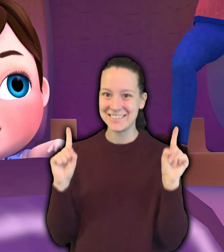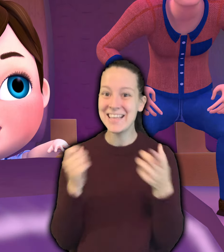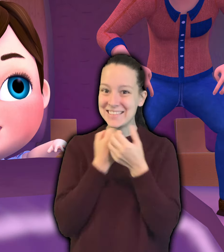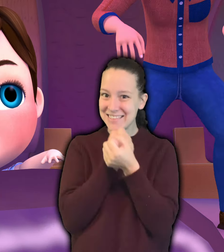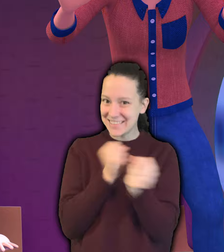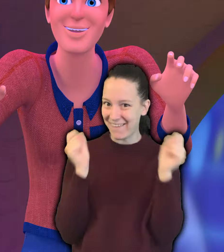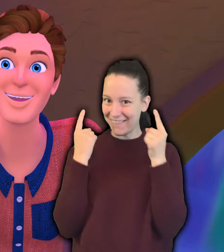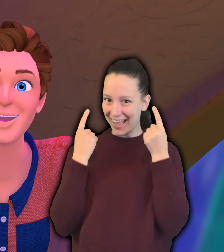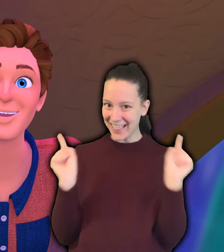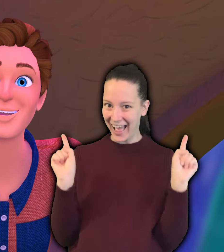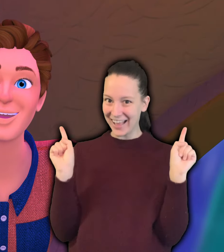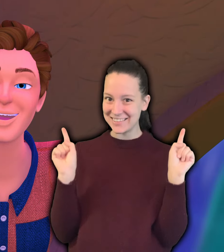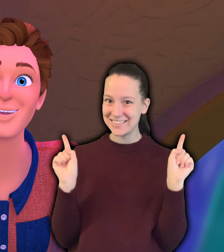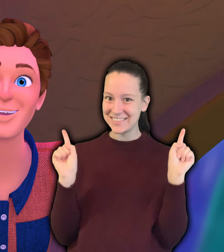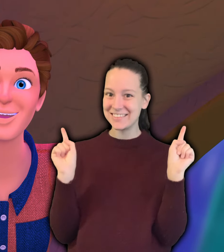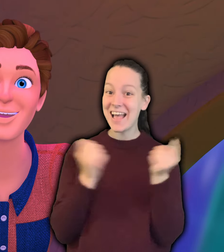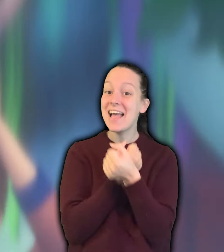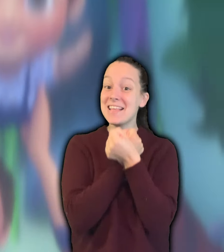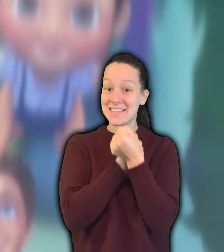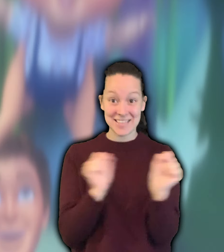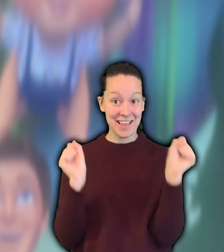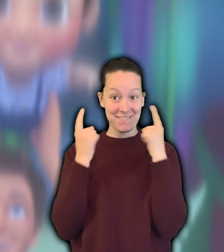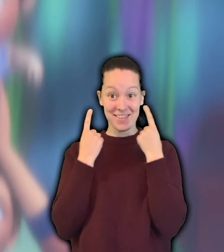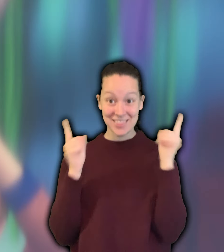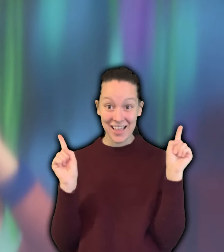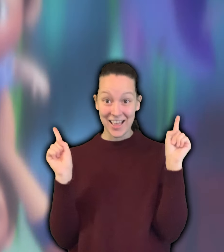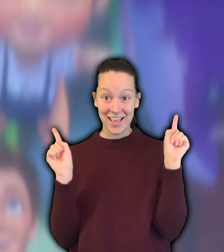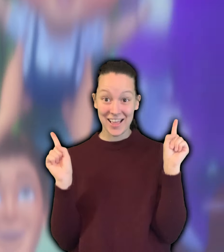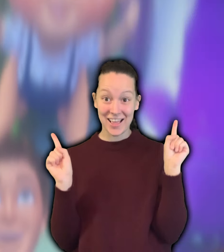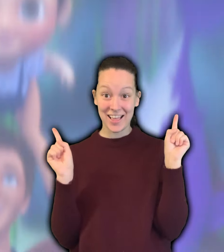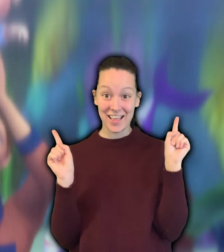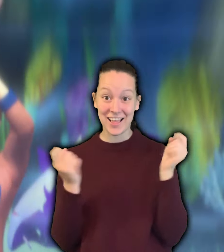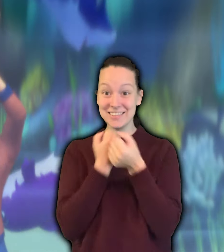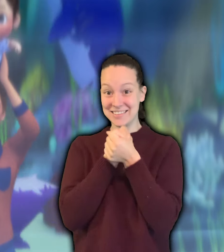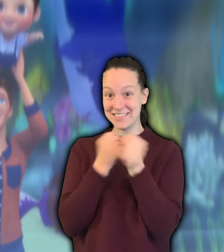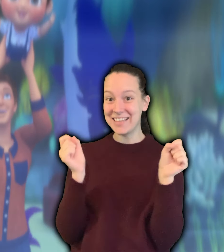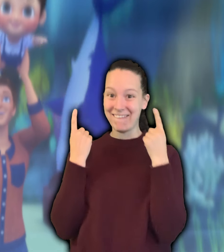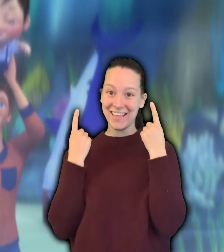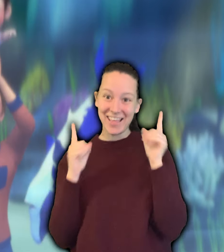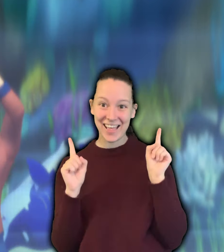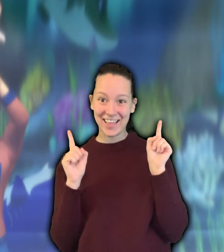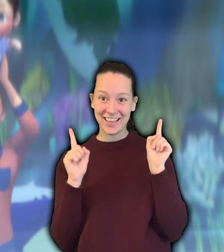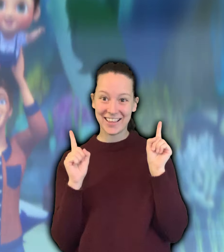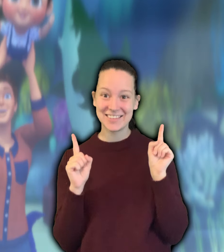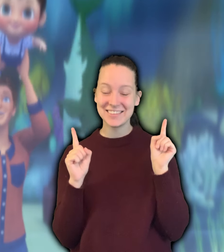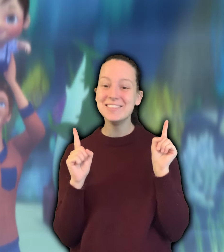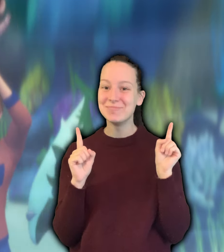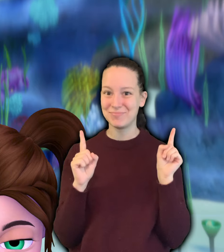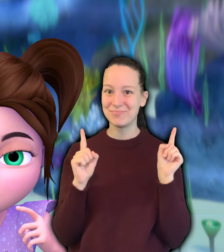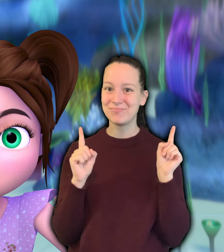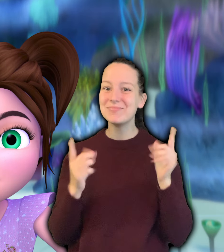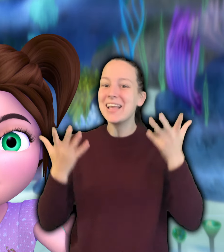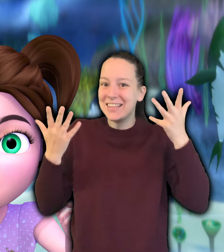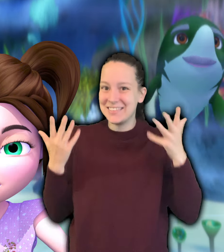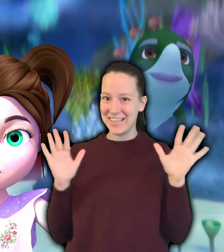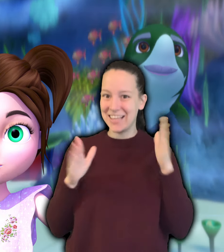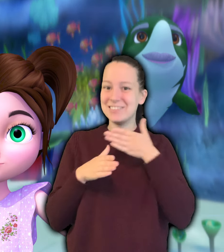安心たた今日も生きてる